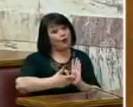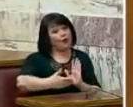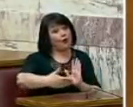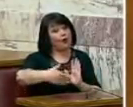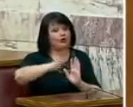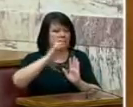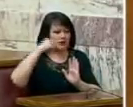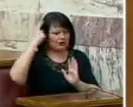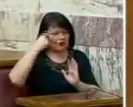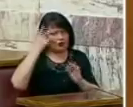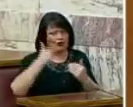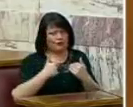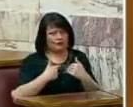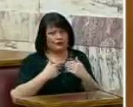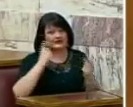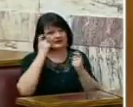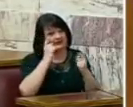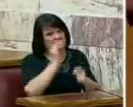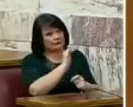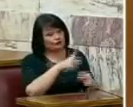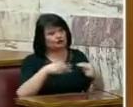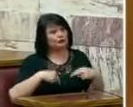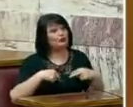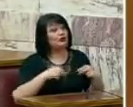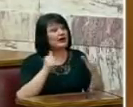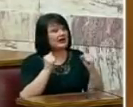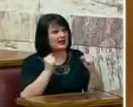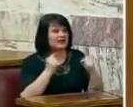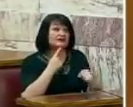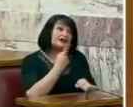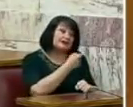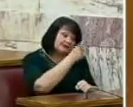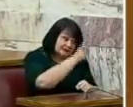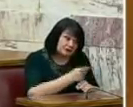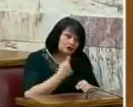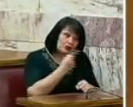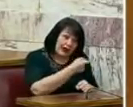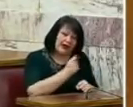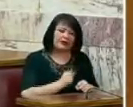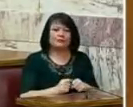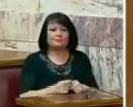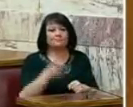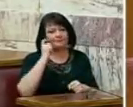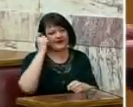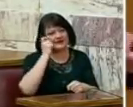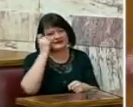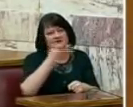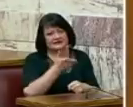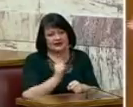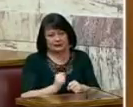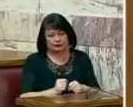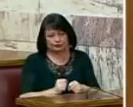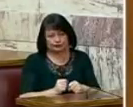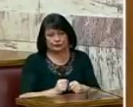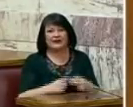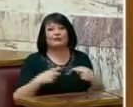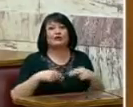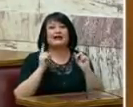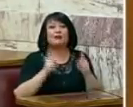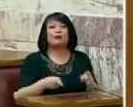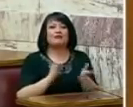ονείρου, φαντάσου, Αντρέα, θα λέω ένα για σένα, ένα για μένα, φαντάσου να έχεις φτιάξει μια υπουργική